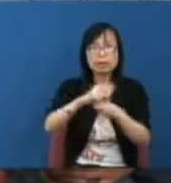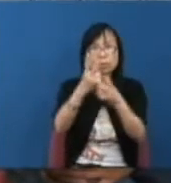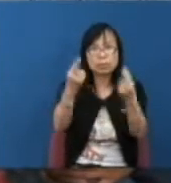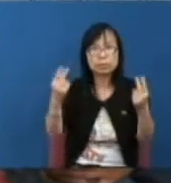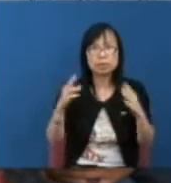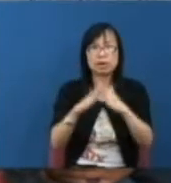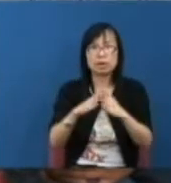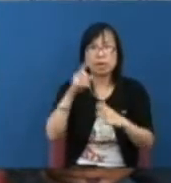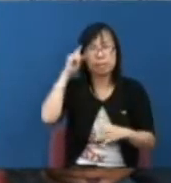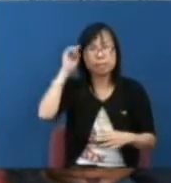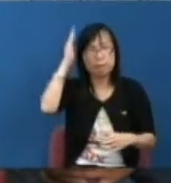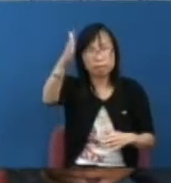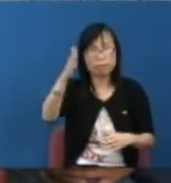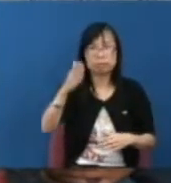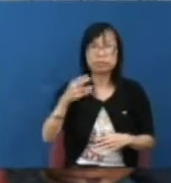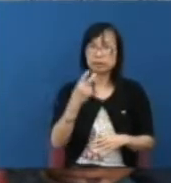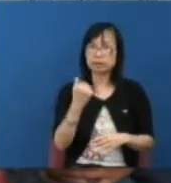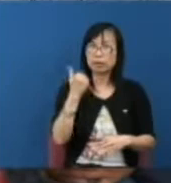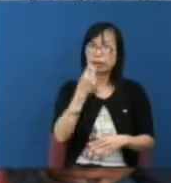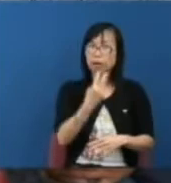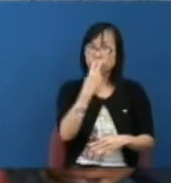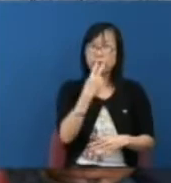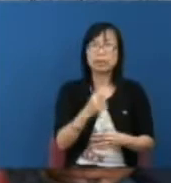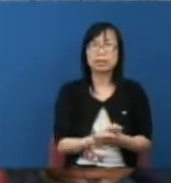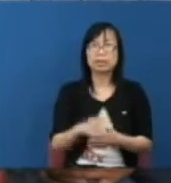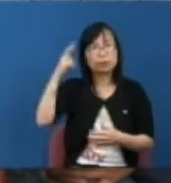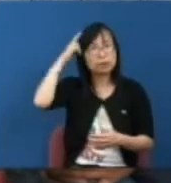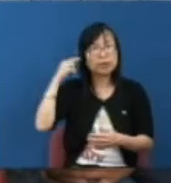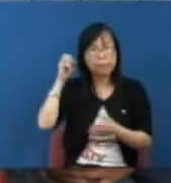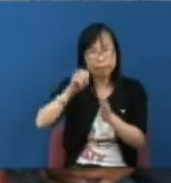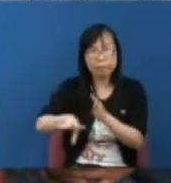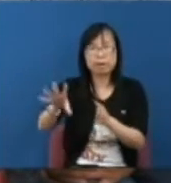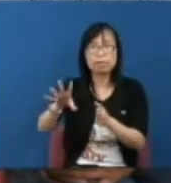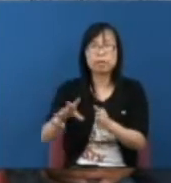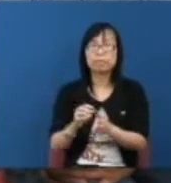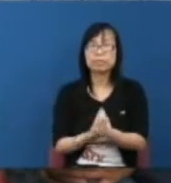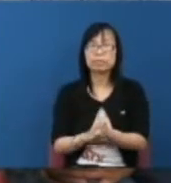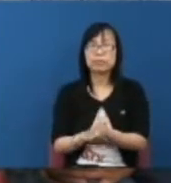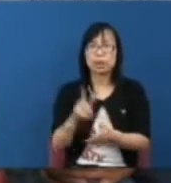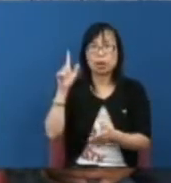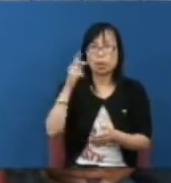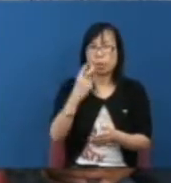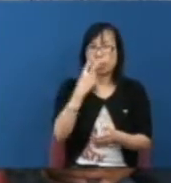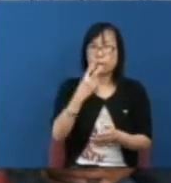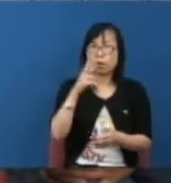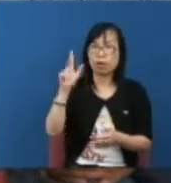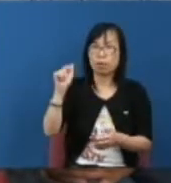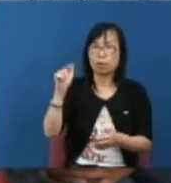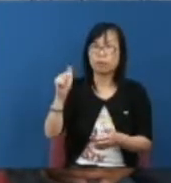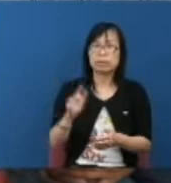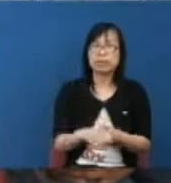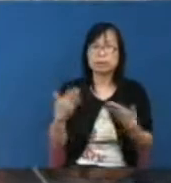為想個空氣好啲，即係你碳排放得多咧，你個懸浮粒子啊，嗰啲空氣污染又而家係咩啊？光